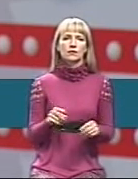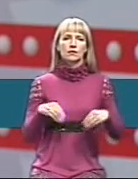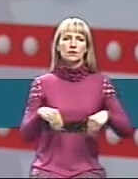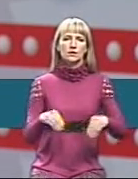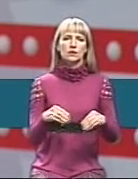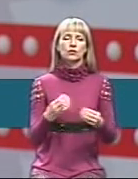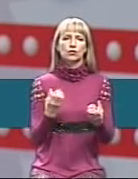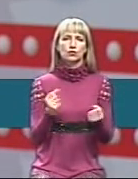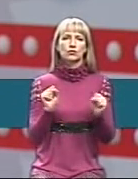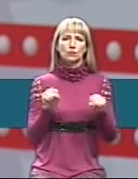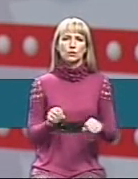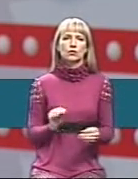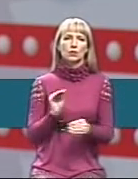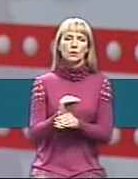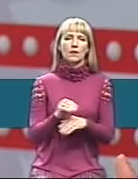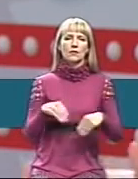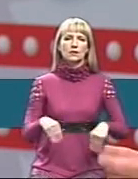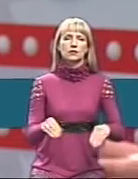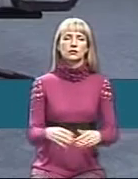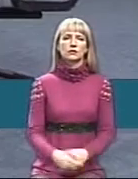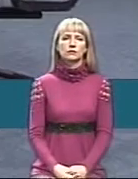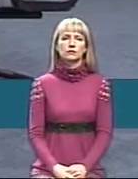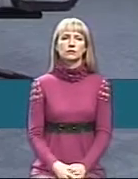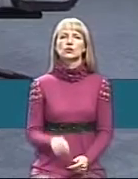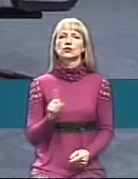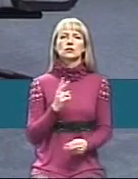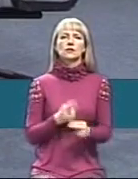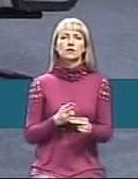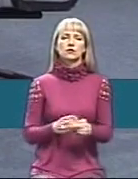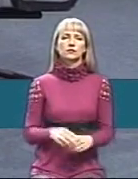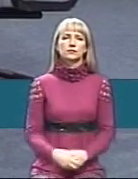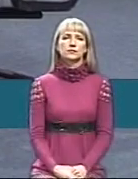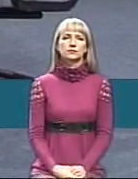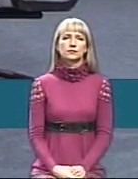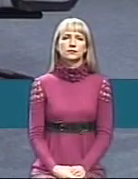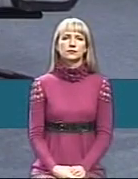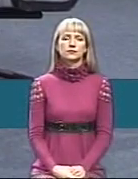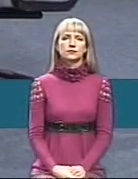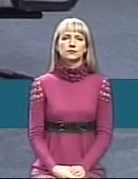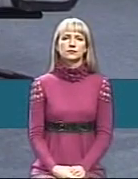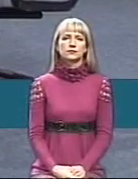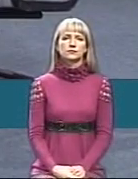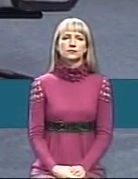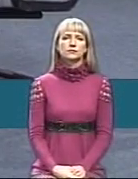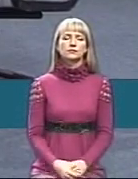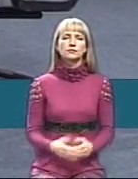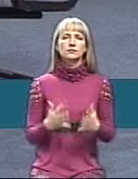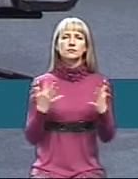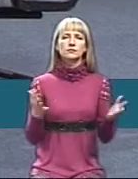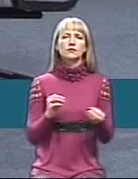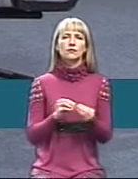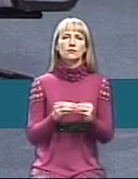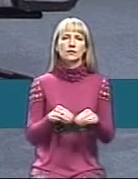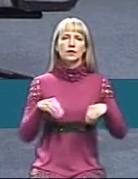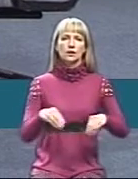высаживать можно было бы еще больше, поэтому. А что заважает? Ну, во-первых, большая проблема